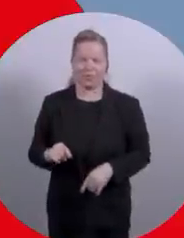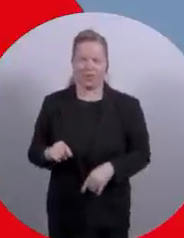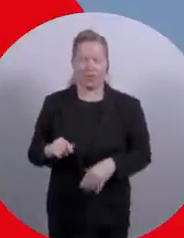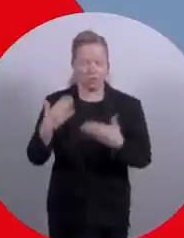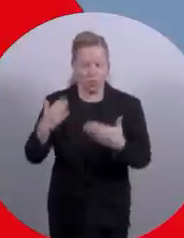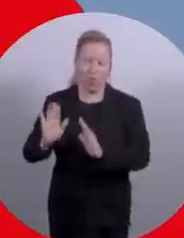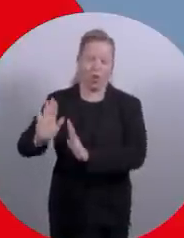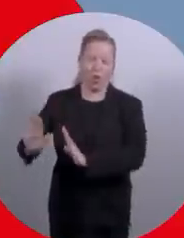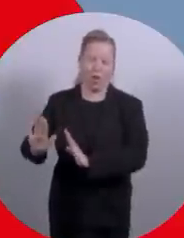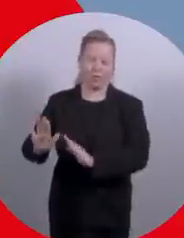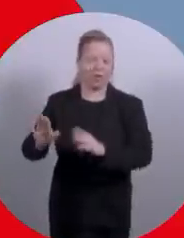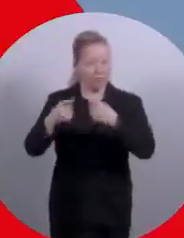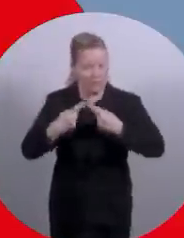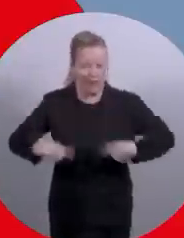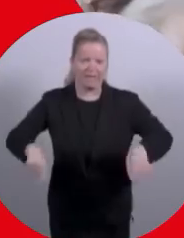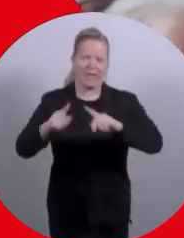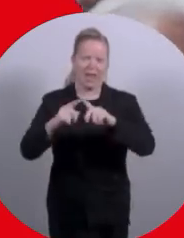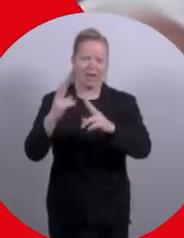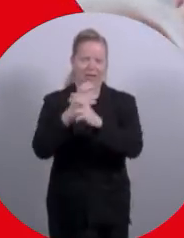Genossen